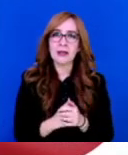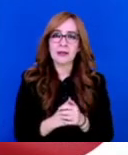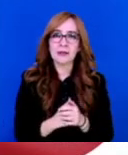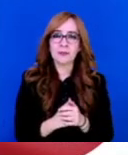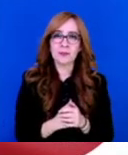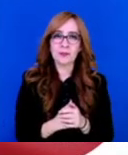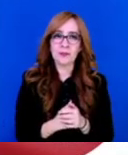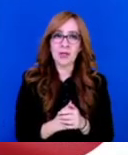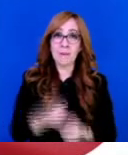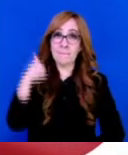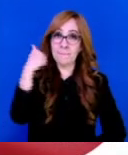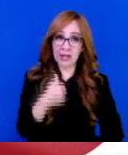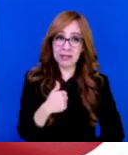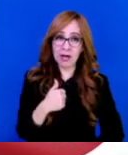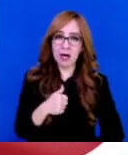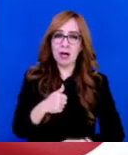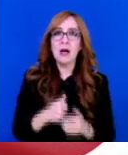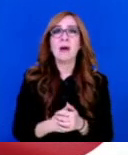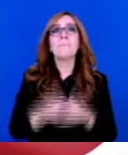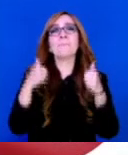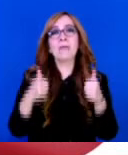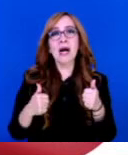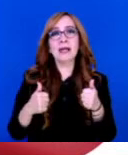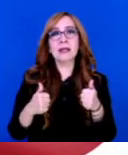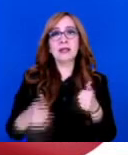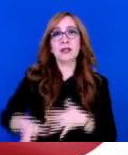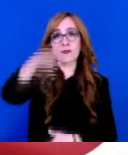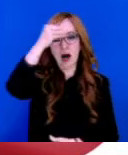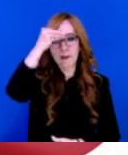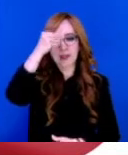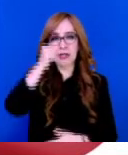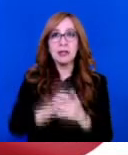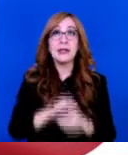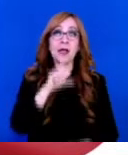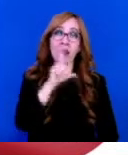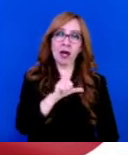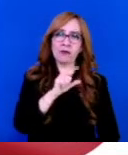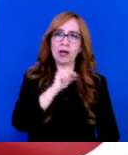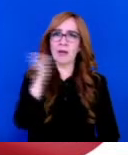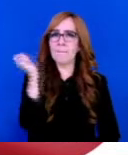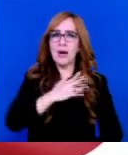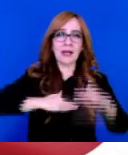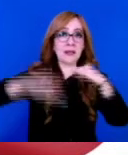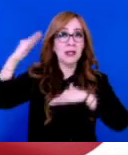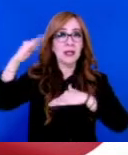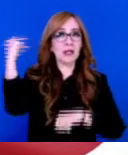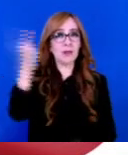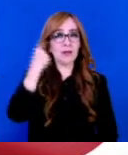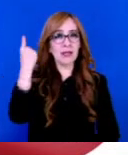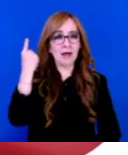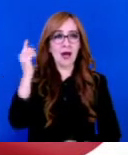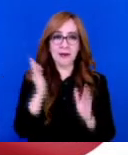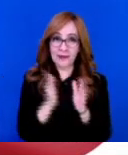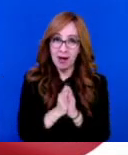disampaikan itu bisa terdistribusi dengan baik secara merata di tingkat level tertinggi di pemerintahan, tetapi juga